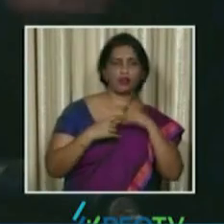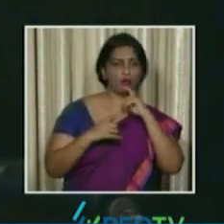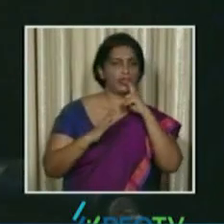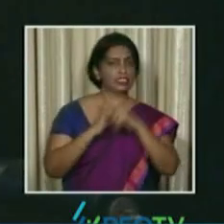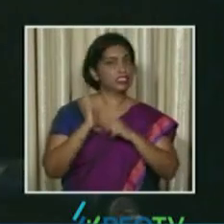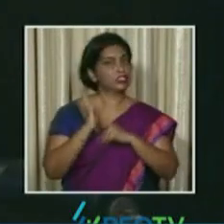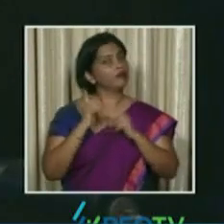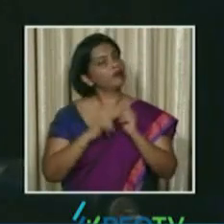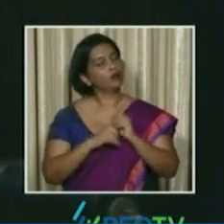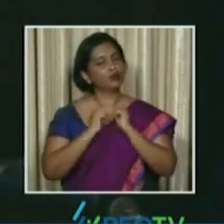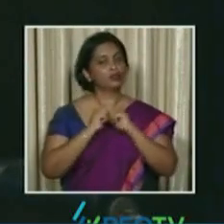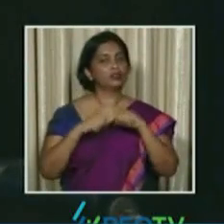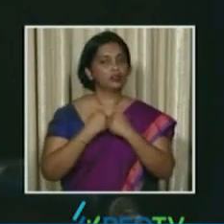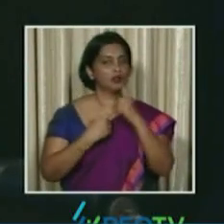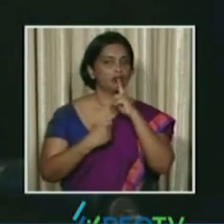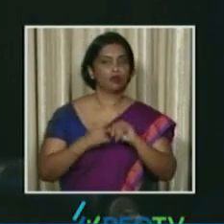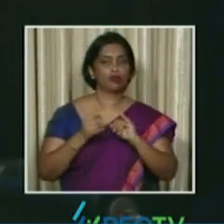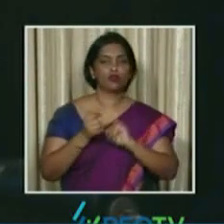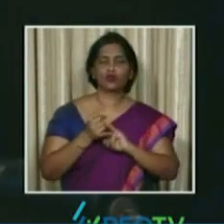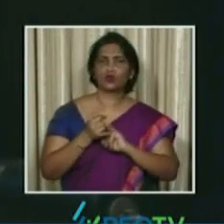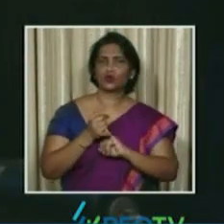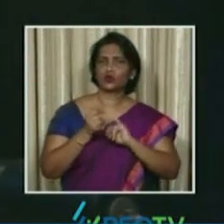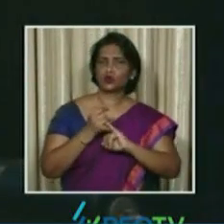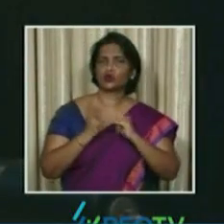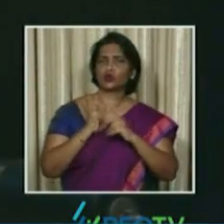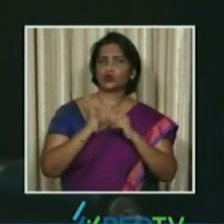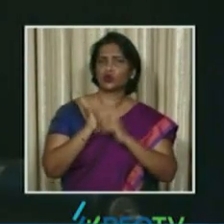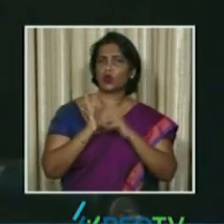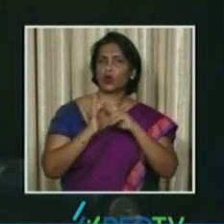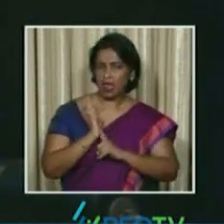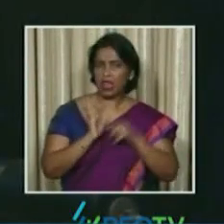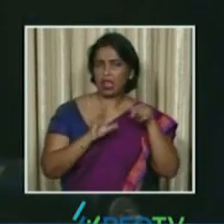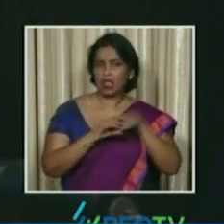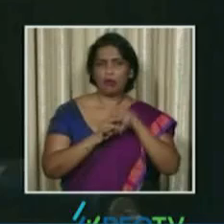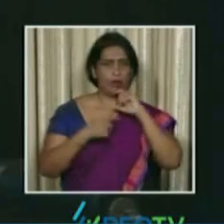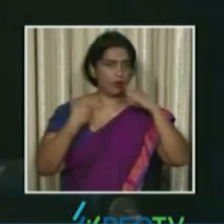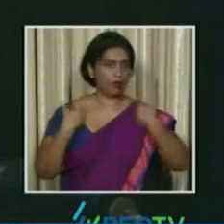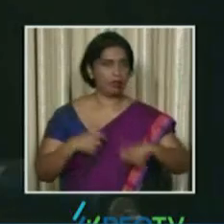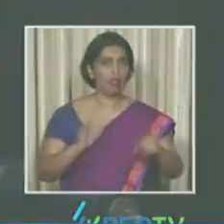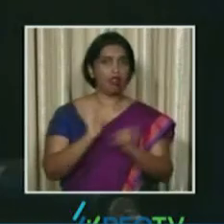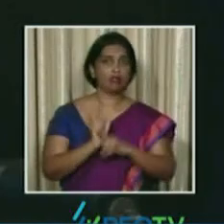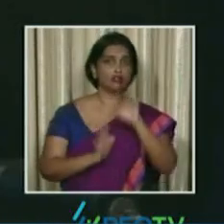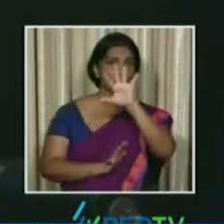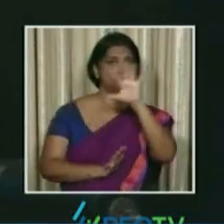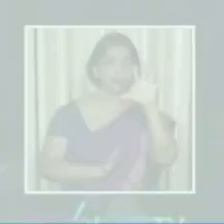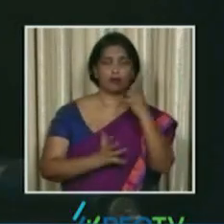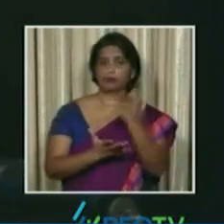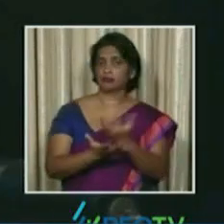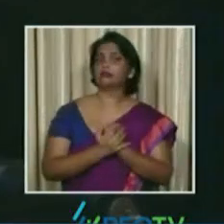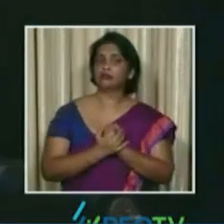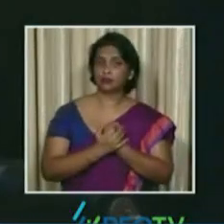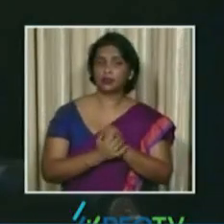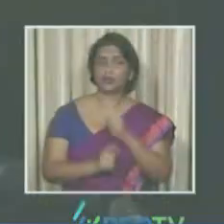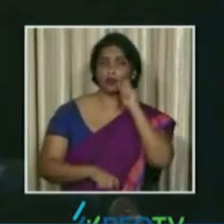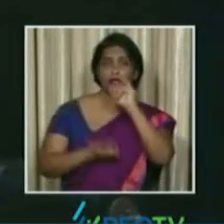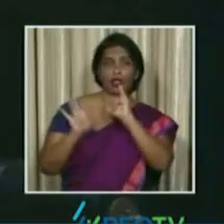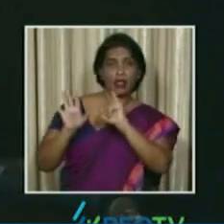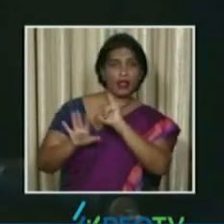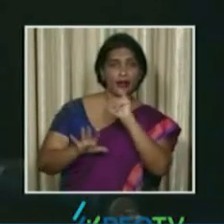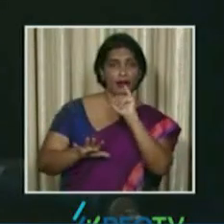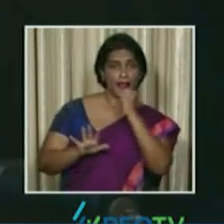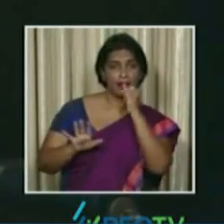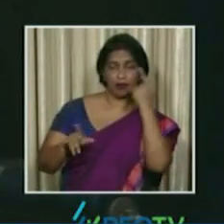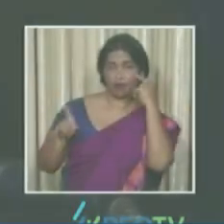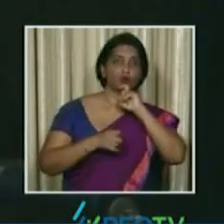දැන් අපිට වෘත්තීය සමිතියවිල්ලා කියනවා සුනිල් වටගල ජනතා විමුක්ති පෙරමුණේ නීතිඥතුමා 155ක් කරන් තියෙනවා කියලා මේ 62 වෙනුවෙන්